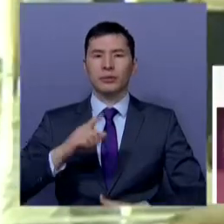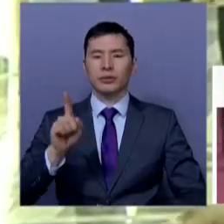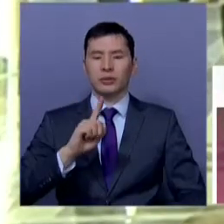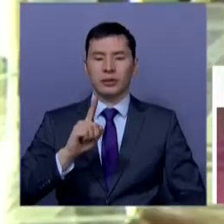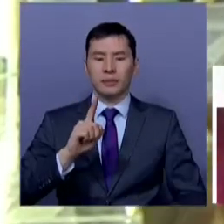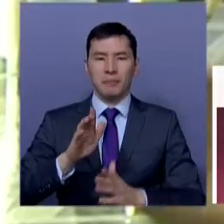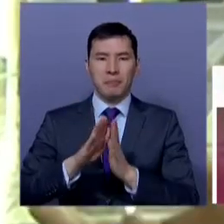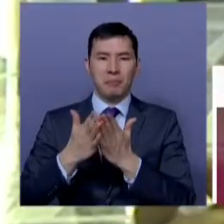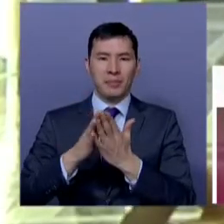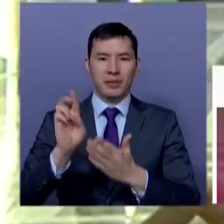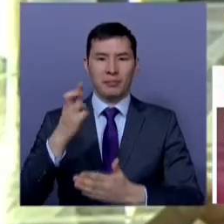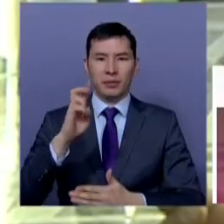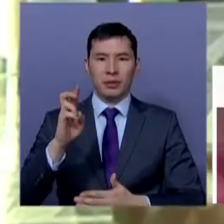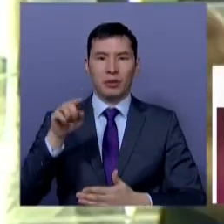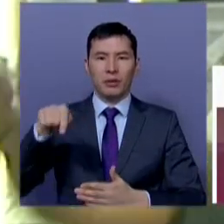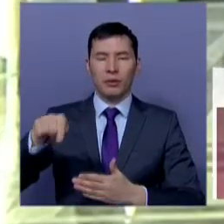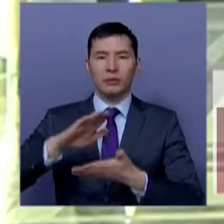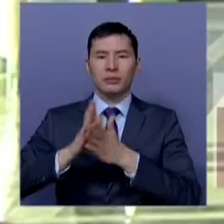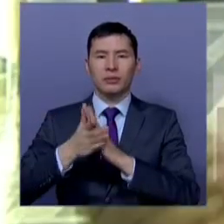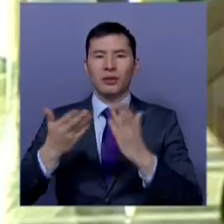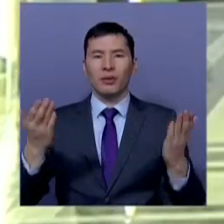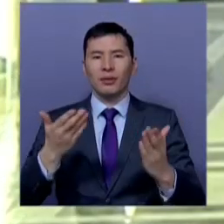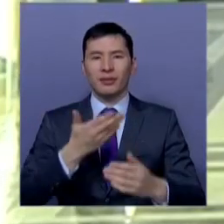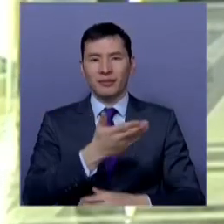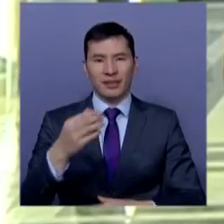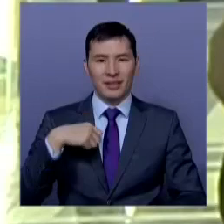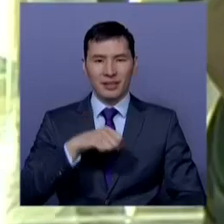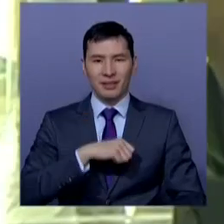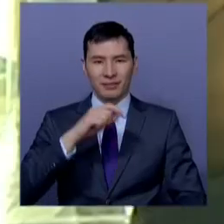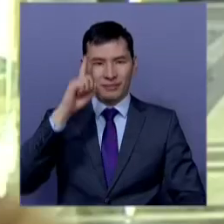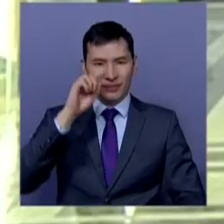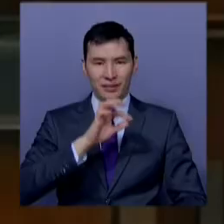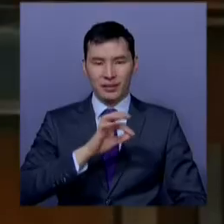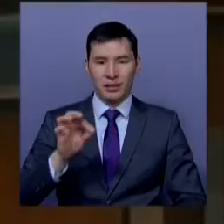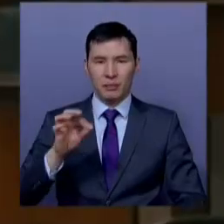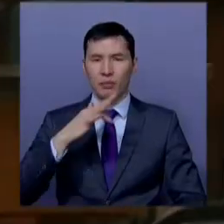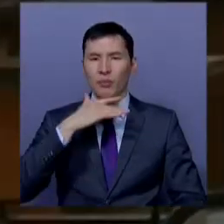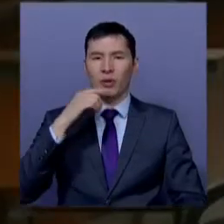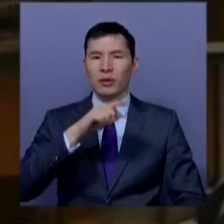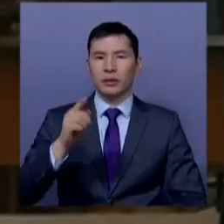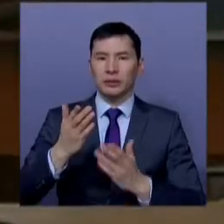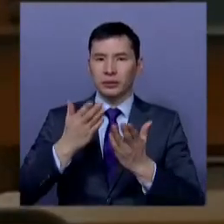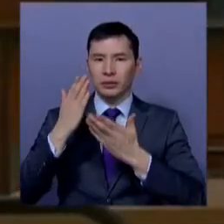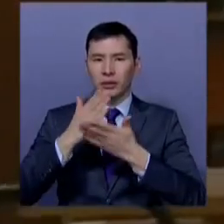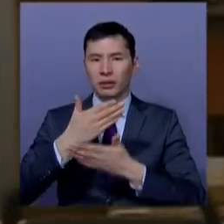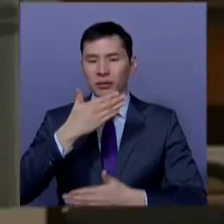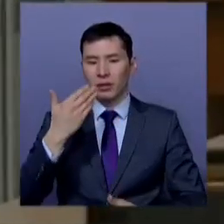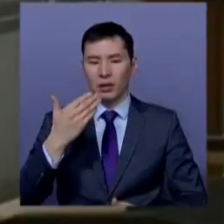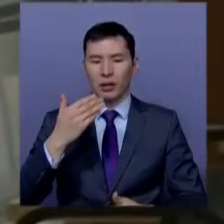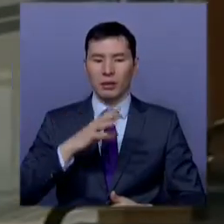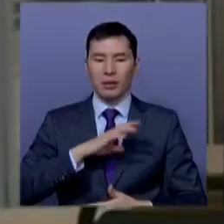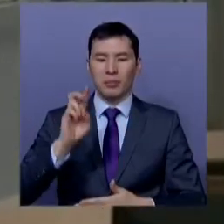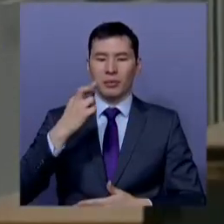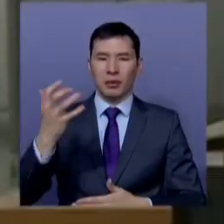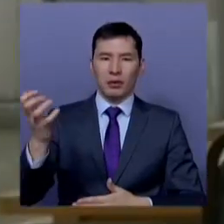кітапханалар. Кітапханалардың жағдайы қандай екенін өзіңіз білесіз. Кітапханаларда мысалы көбісі кітап оқымайды ма, кітапты мысалға алады ма, алмайды ма,